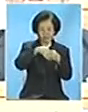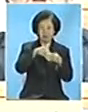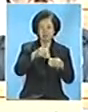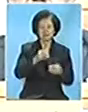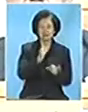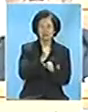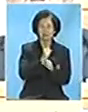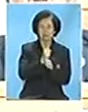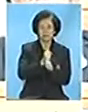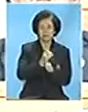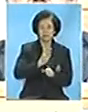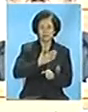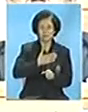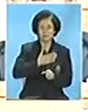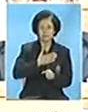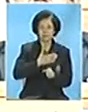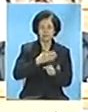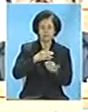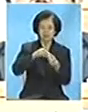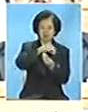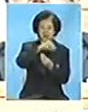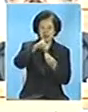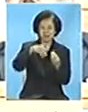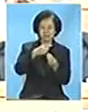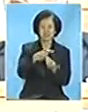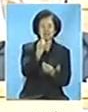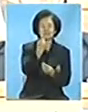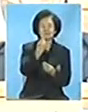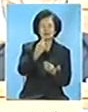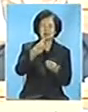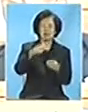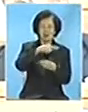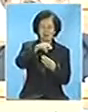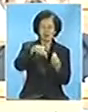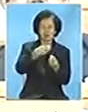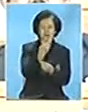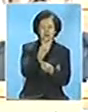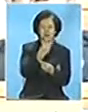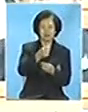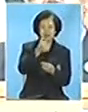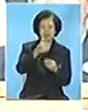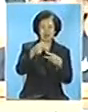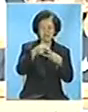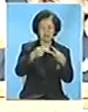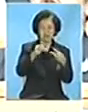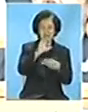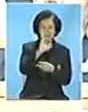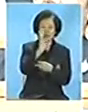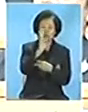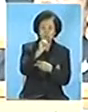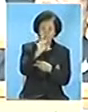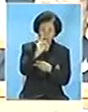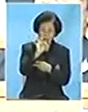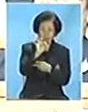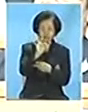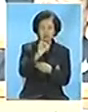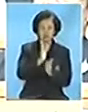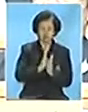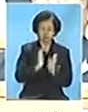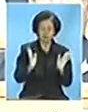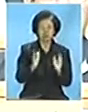ารถเข้าได้คัดเลือกในรอบแรกแล้วก็ในรอบ2ได้ถึง69คะแนนต้องขอบคุณคะแนนเสียงทุกท่านและผมเองน